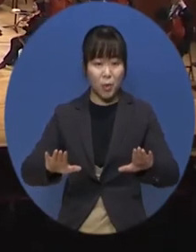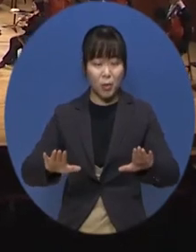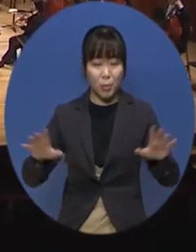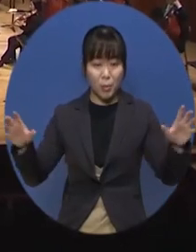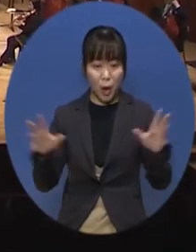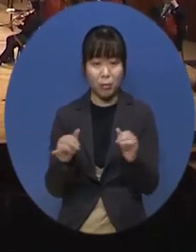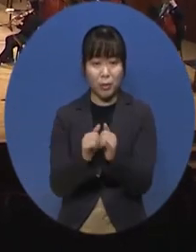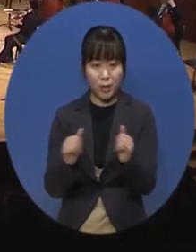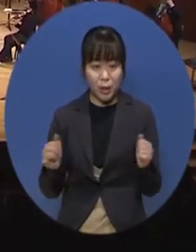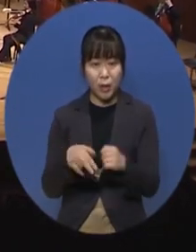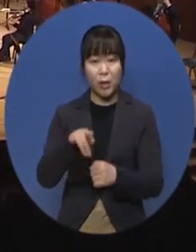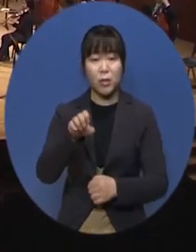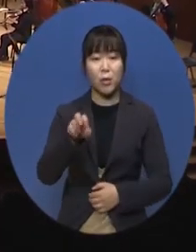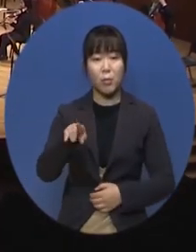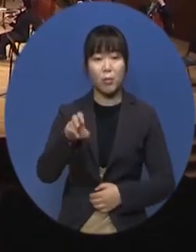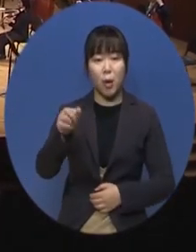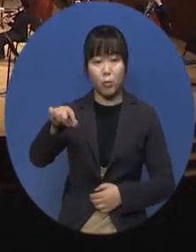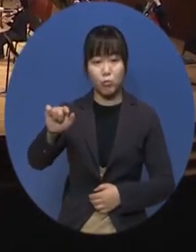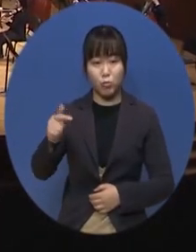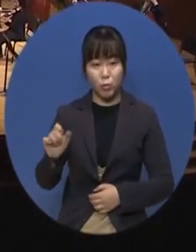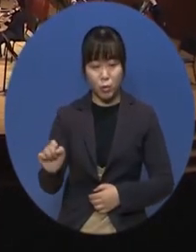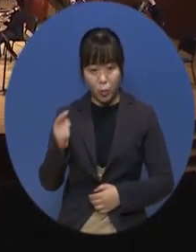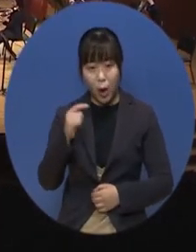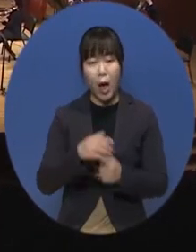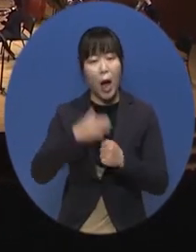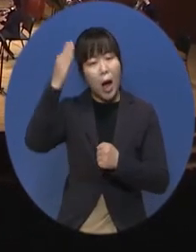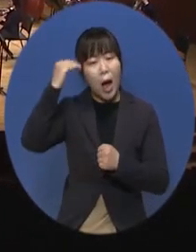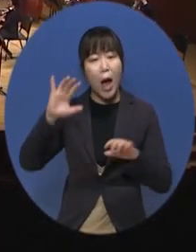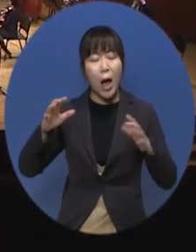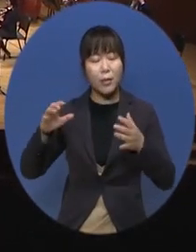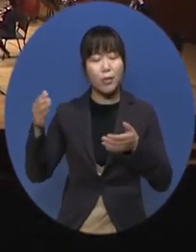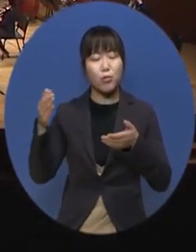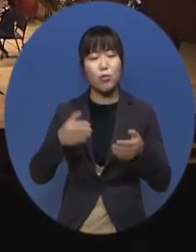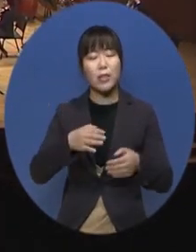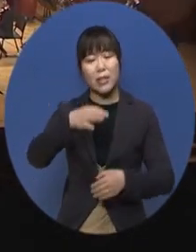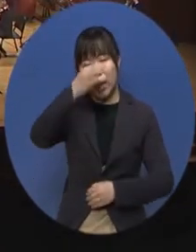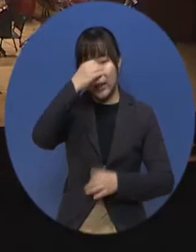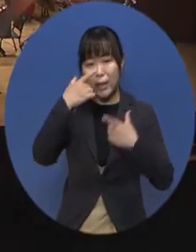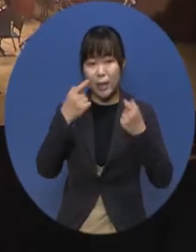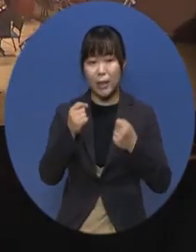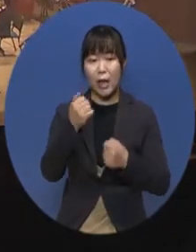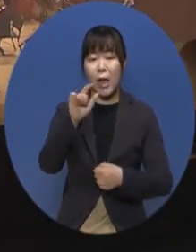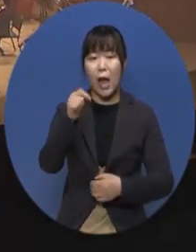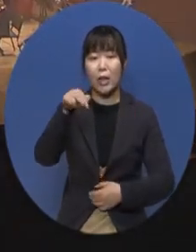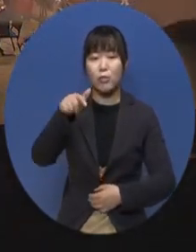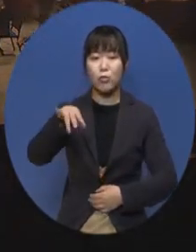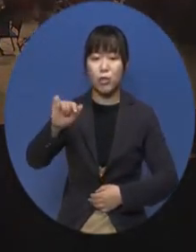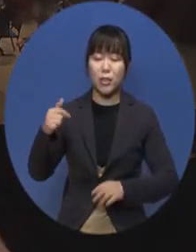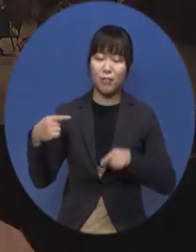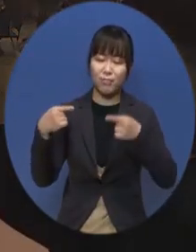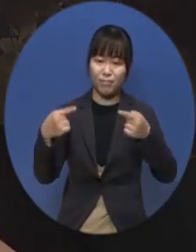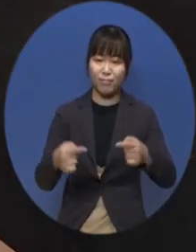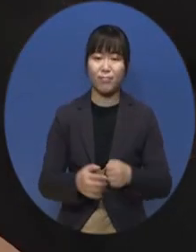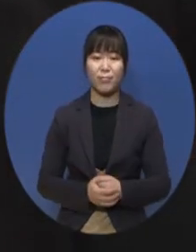협연자는 정명훈에 의해 하늘이 내린 재능이라고 칭송받은 한수진이 나서게 됩니다.